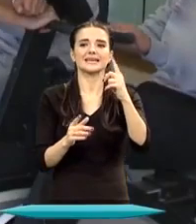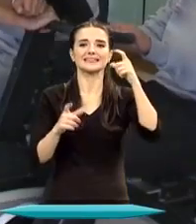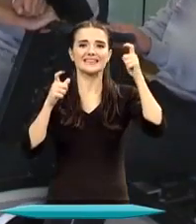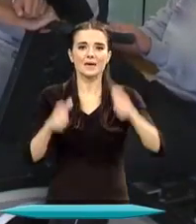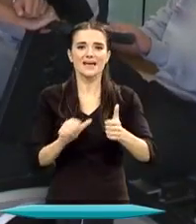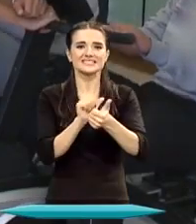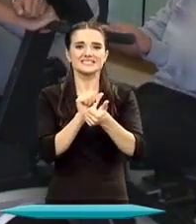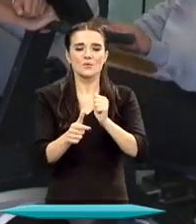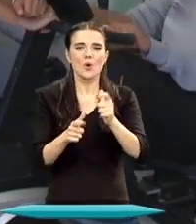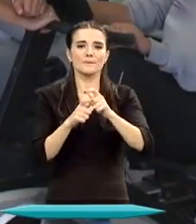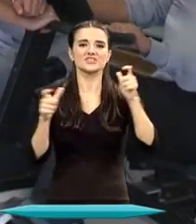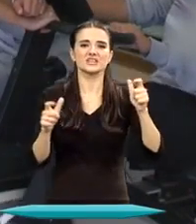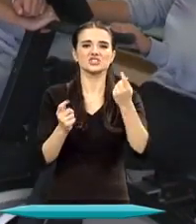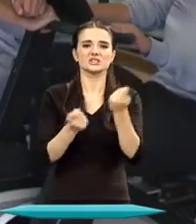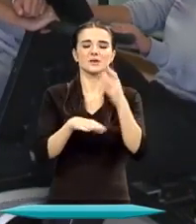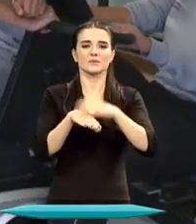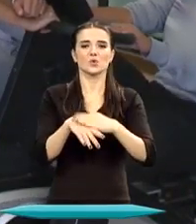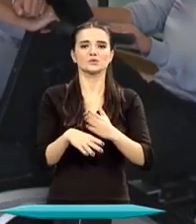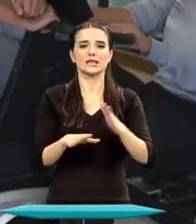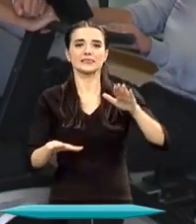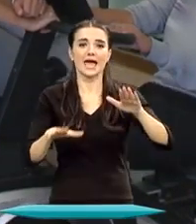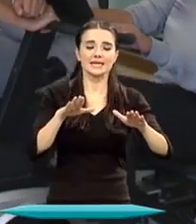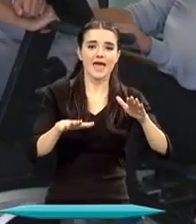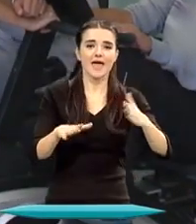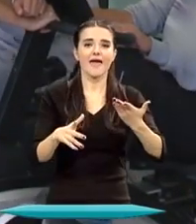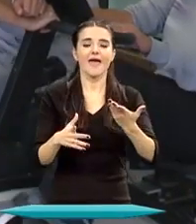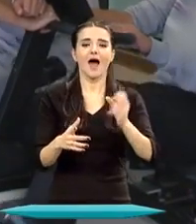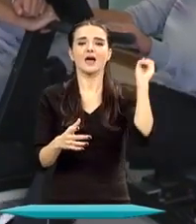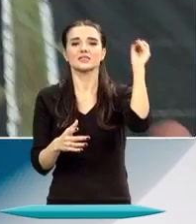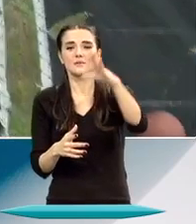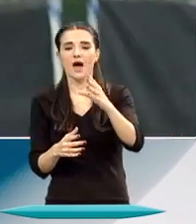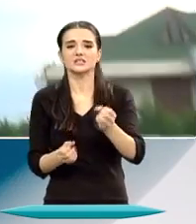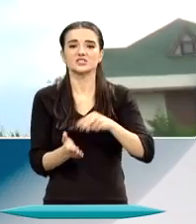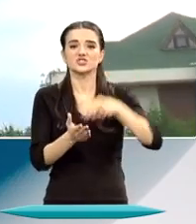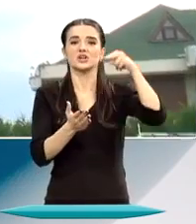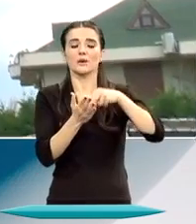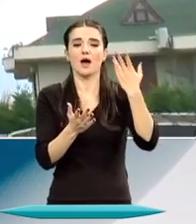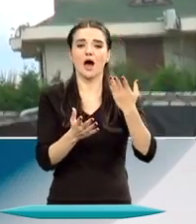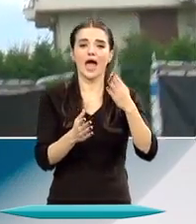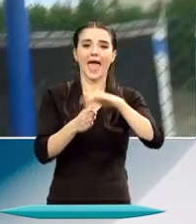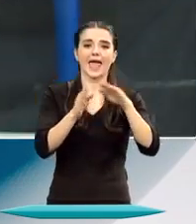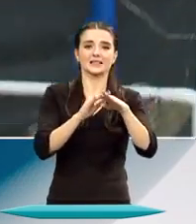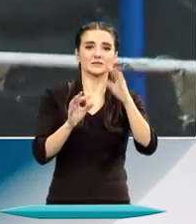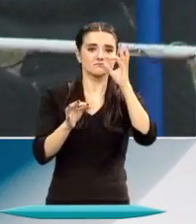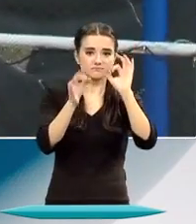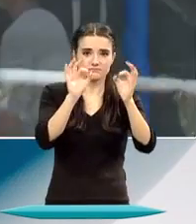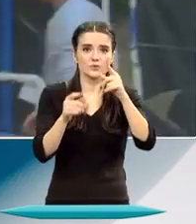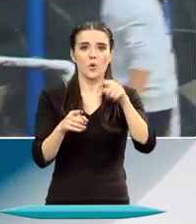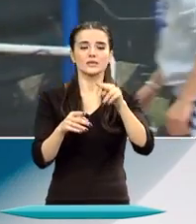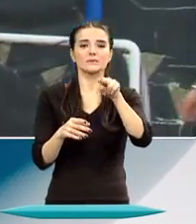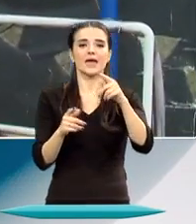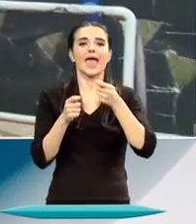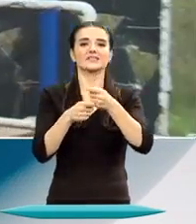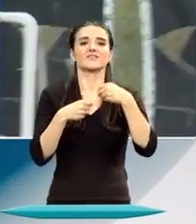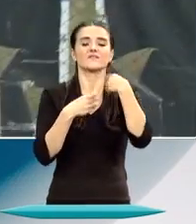spor beceri çalışmalarını alıyoruz. Bunlar nedir? Denge, atlama, yakalama, sıçrama, fırlatma, ince motor, kaba motor, odaklanma, el